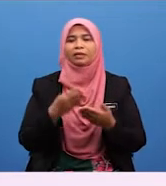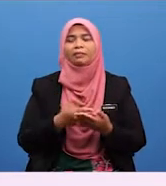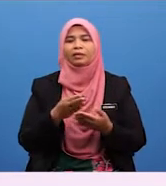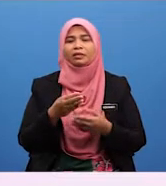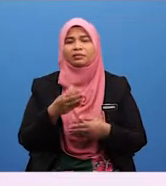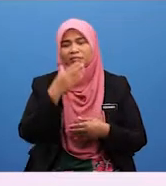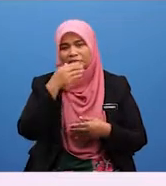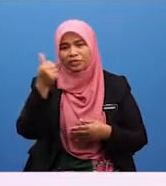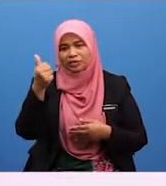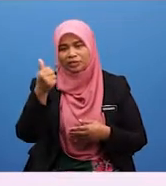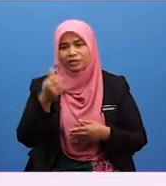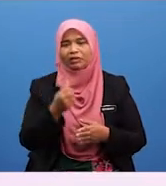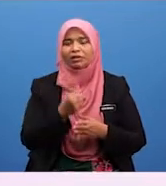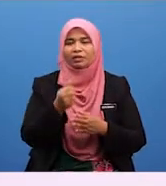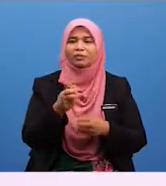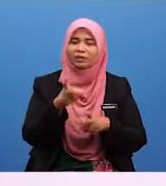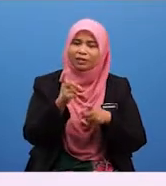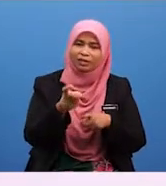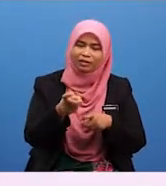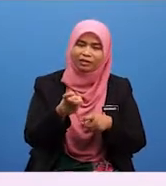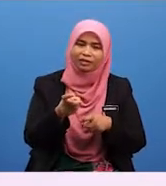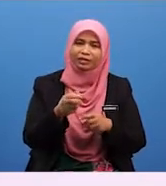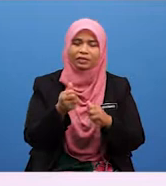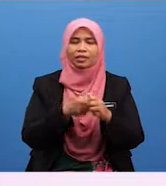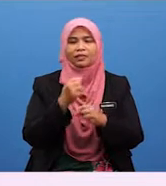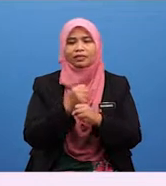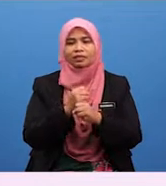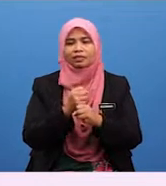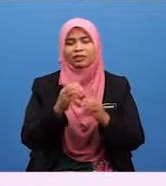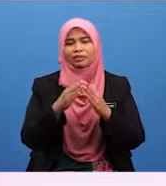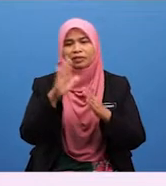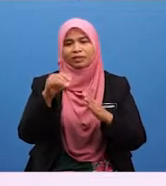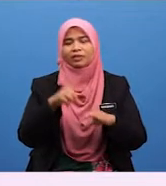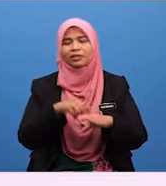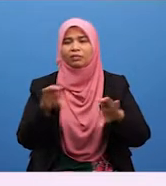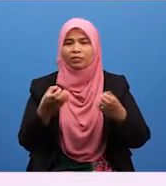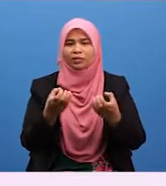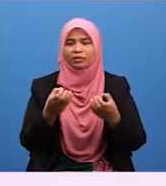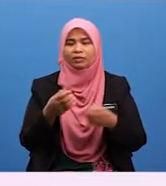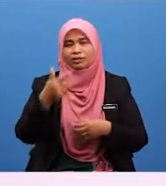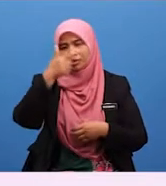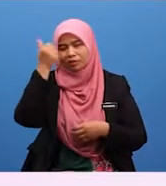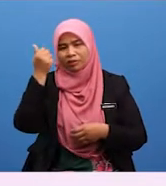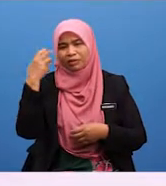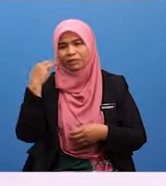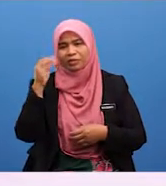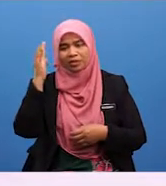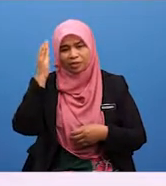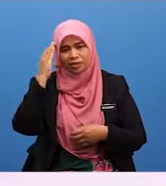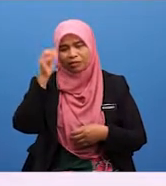memberikan pujian atau hadiah atas kerja-kerja rumah yang dilakukan, sebab mereka